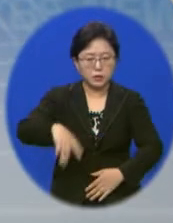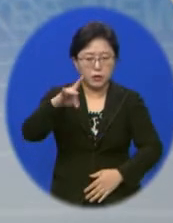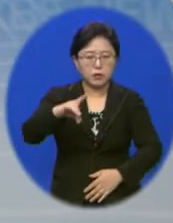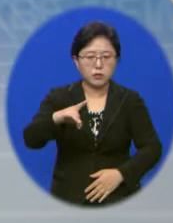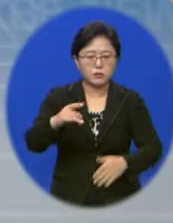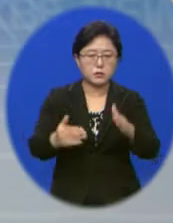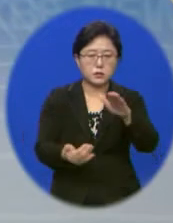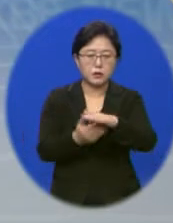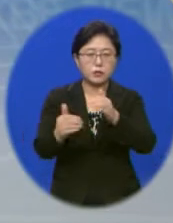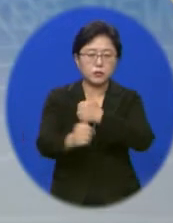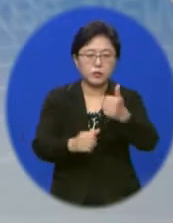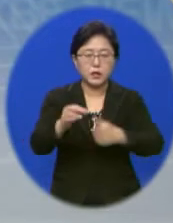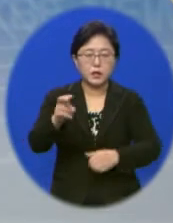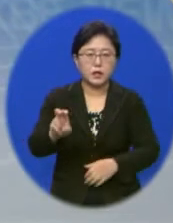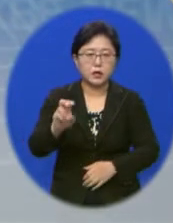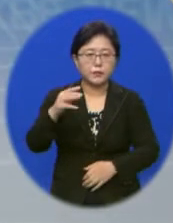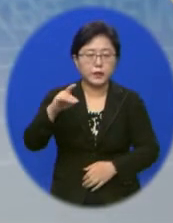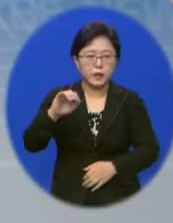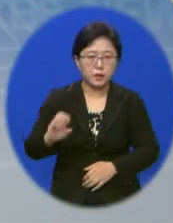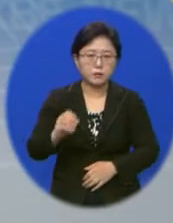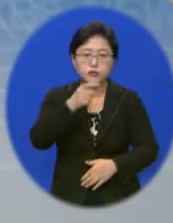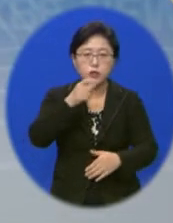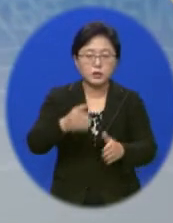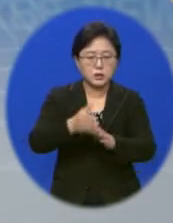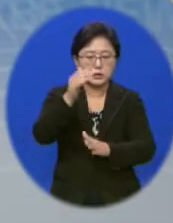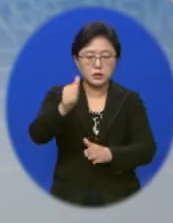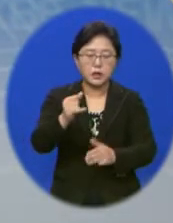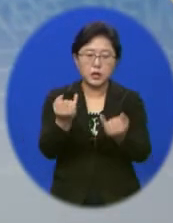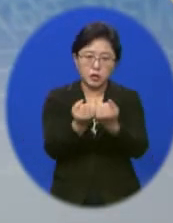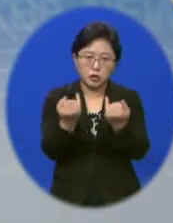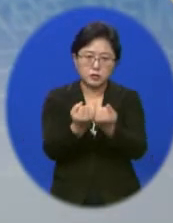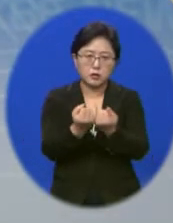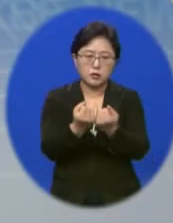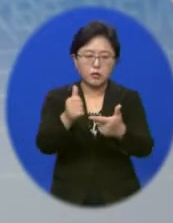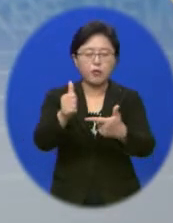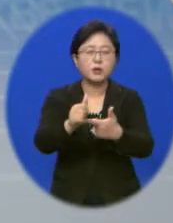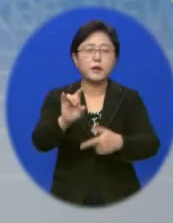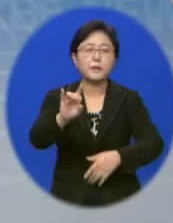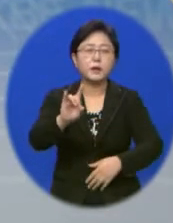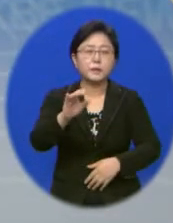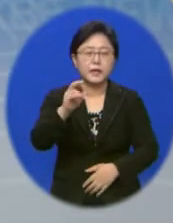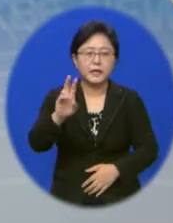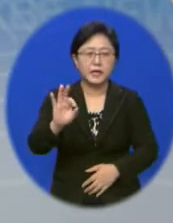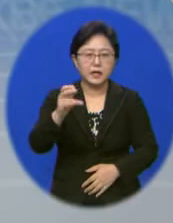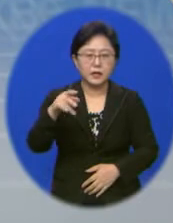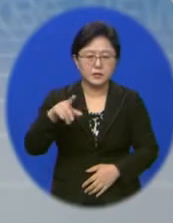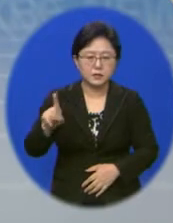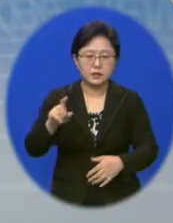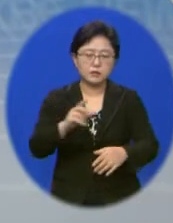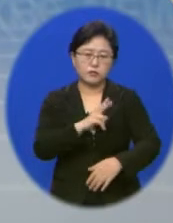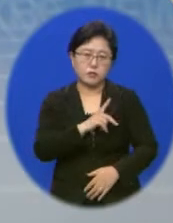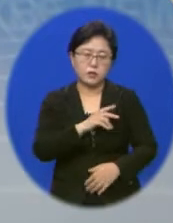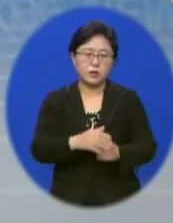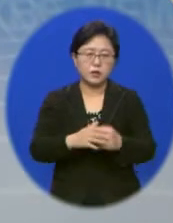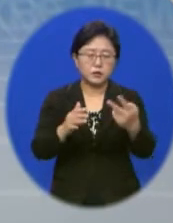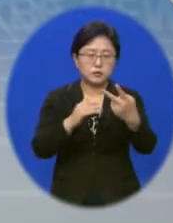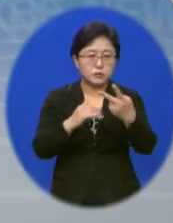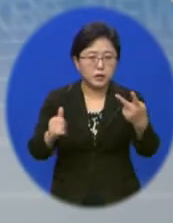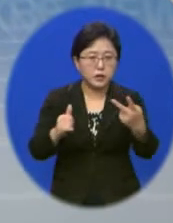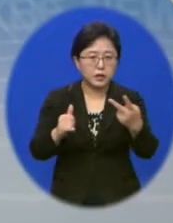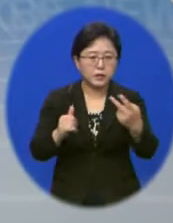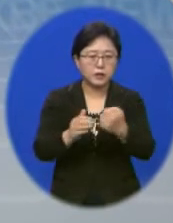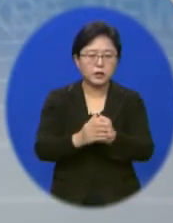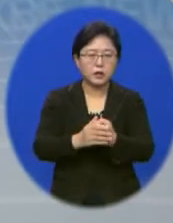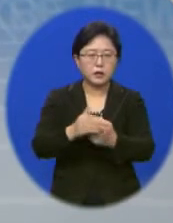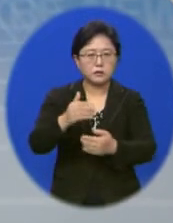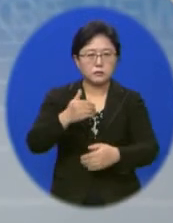처음으로 최고위원이 된 염태영 수원시장과 여성 유일, 호남 유일의 양향자 의원입니다. 두